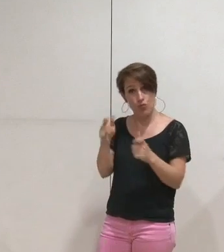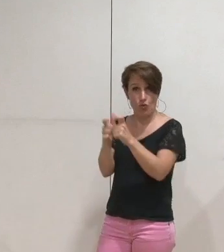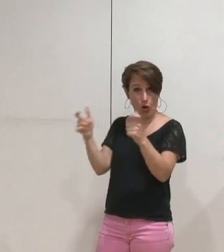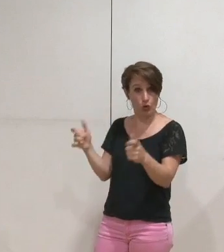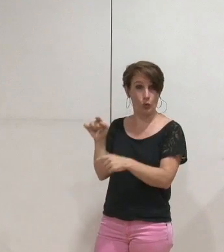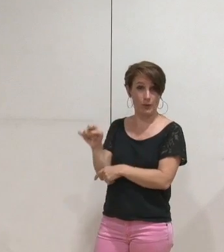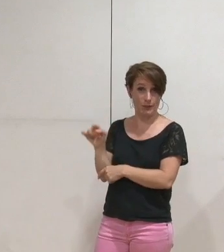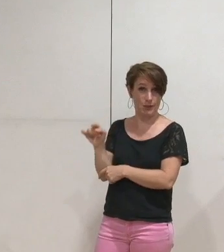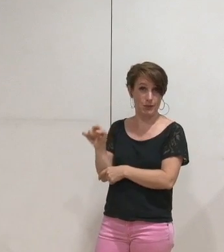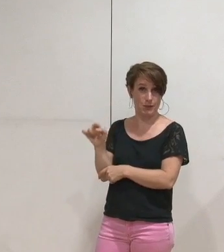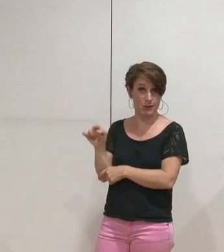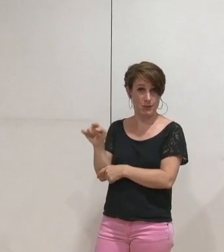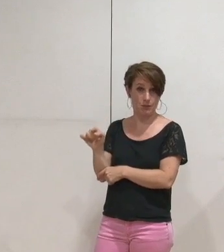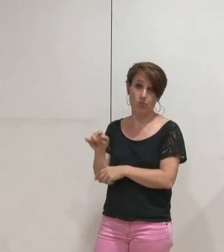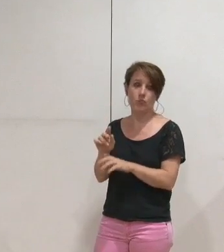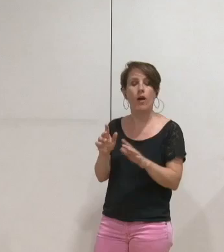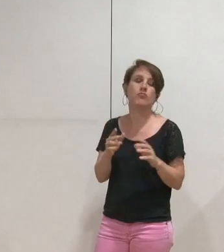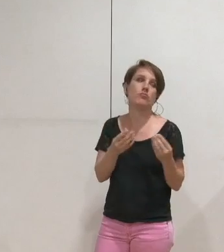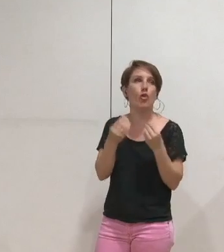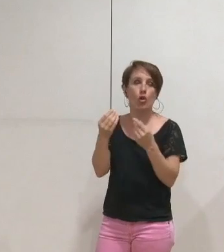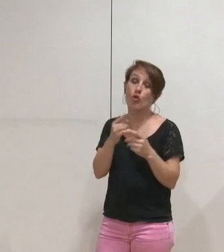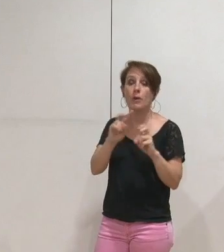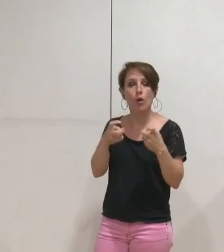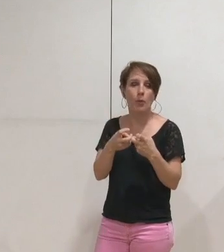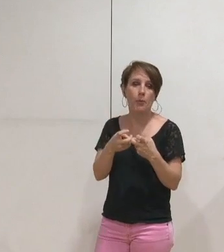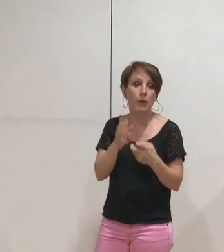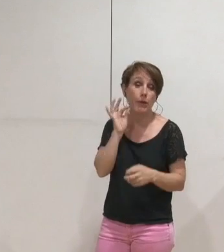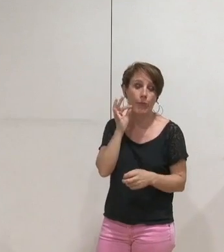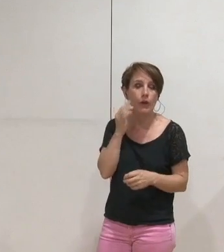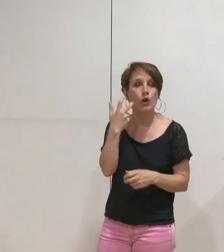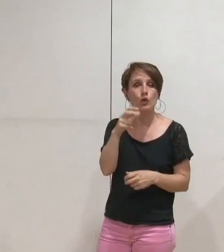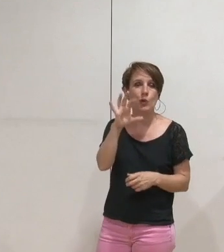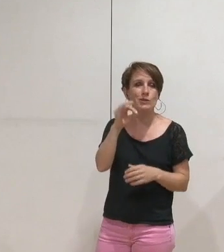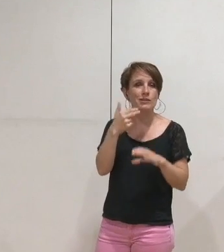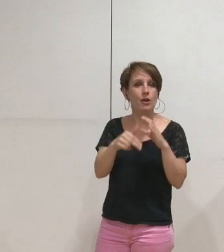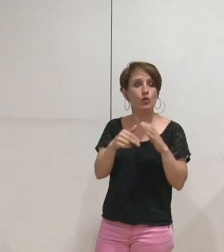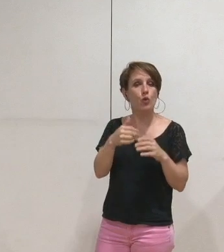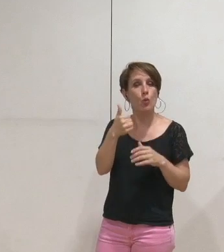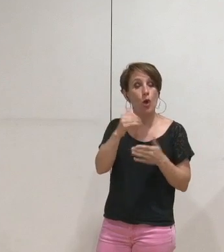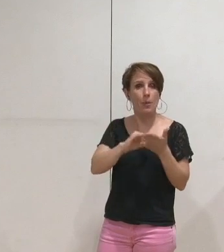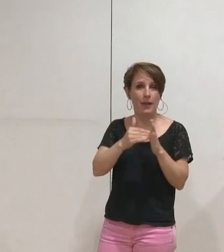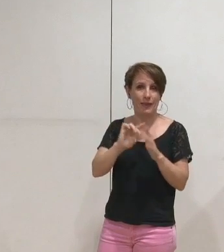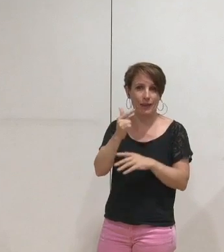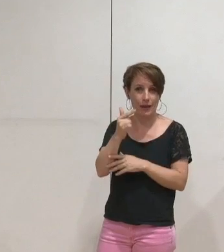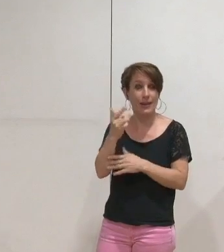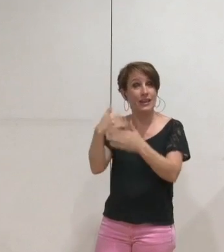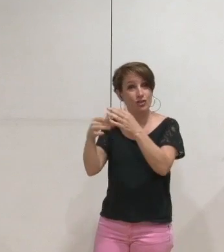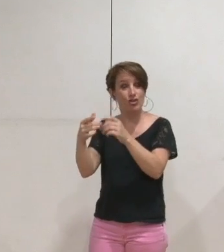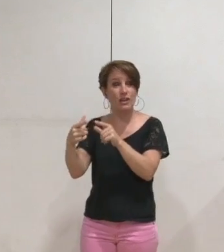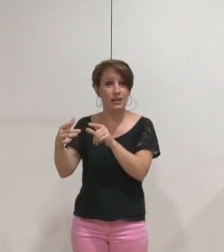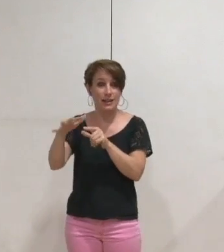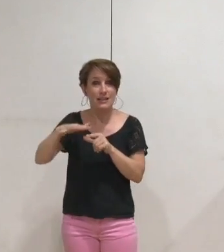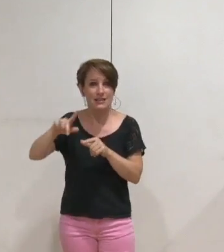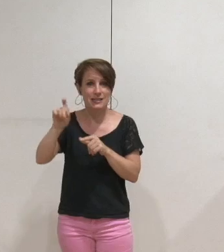promoteur à un prix raisonnable 350 € du mètre carré sur l'îo CD de Cambridge dans la ZAC presquil